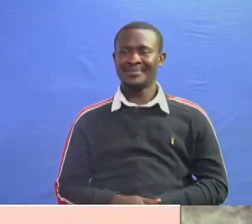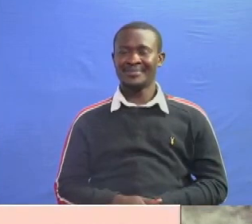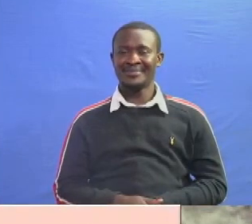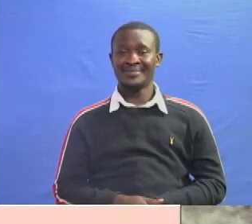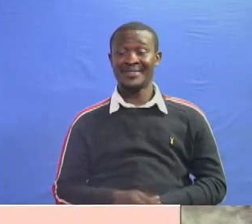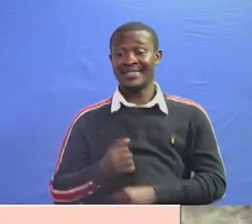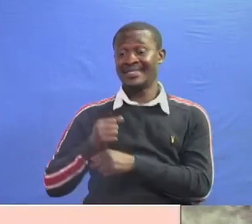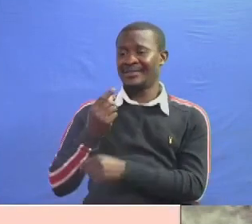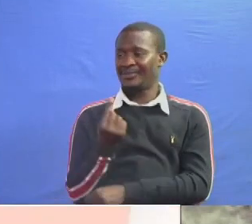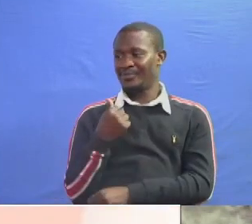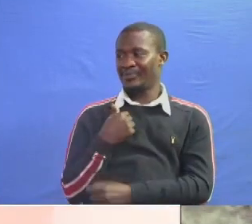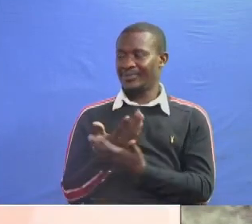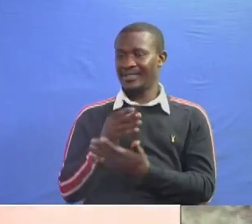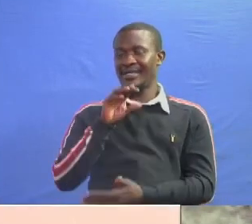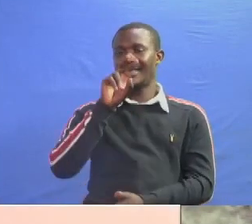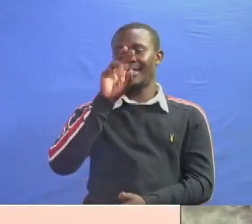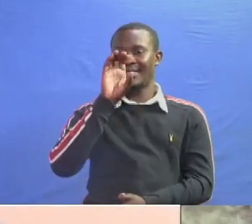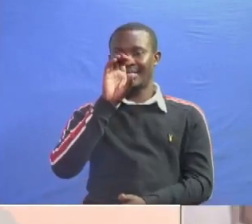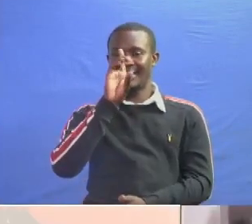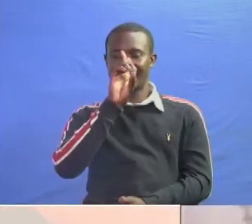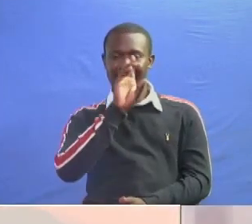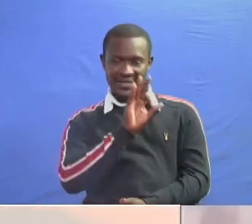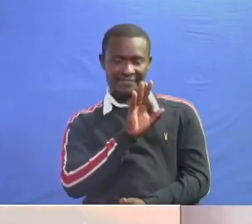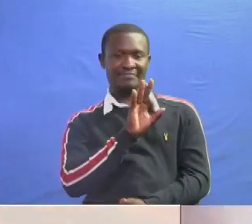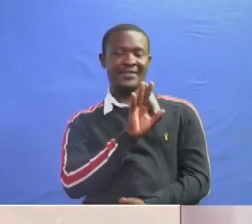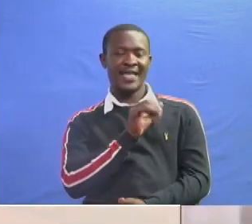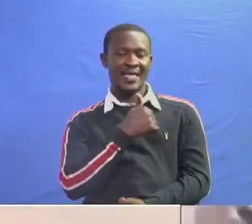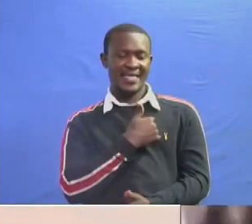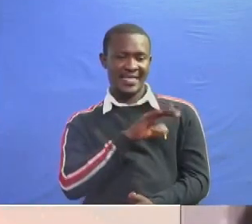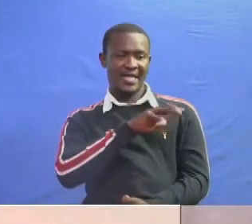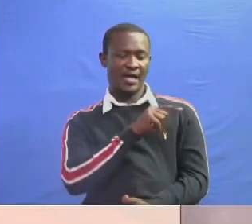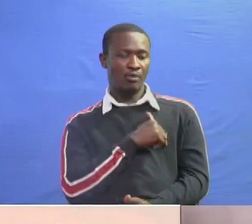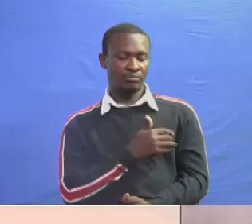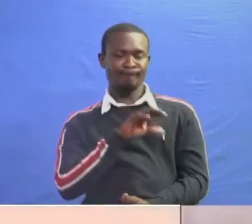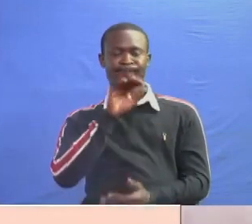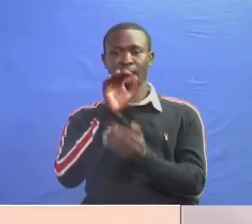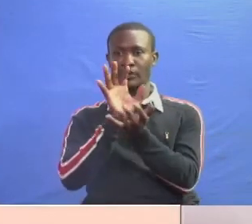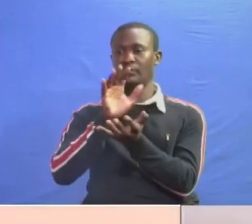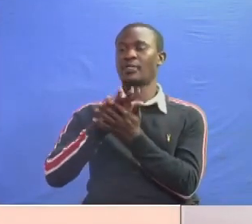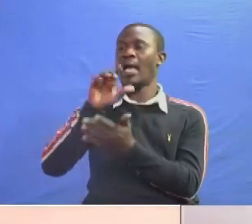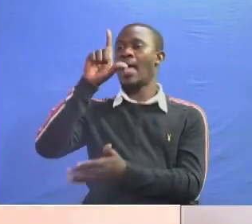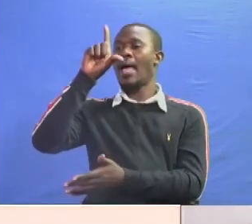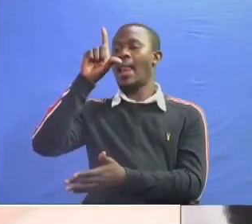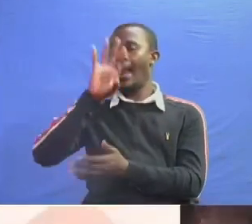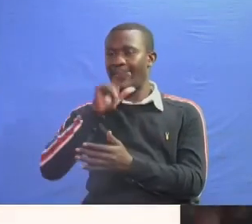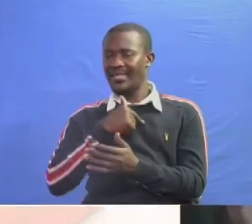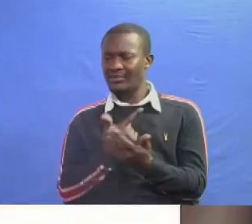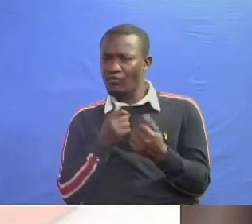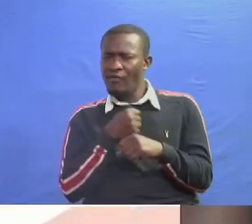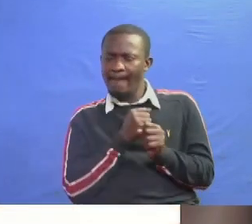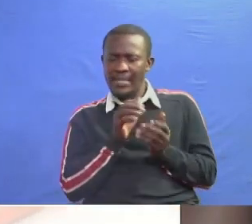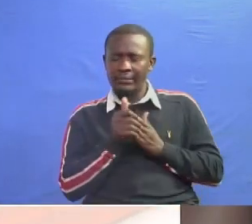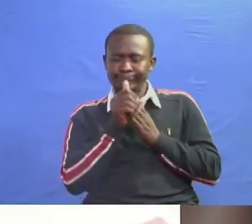Ufadhili mdogo wa fedha za ustawishaji wa wasiojiweza katika jamii katika kaunti za Tana River na Lamu umelazimisha viongozi